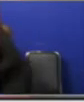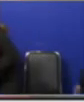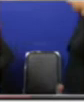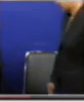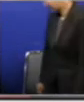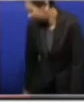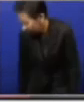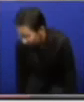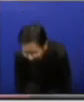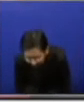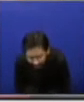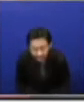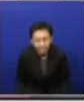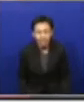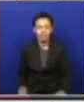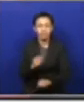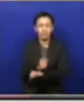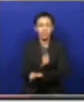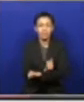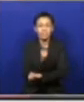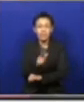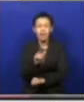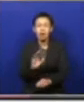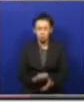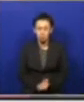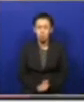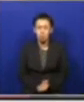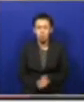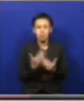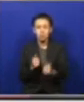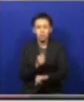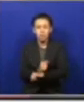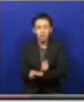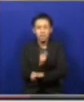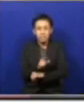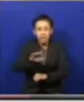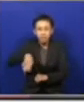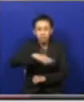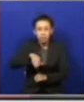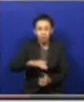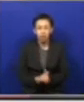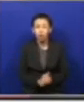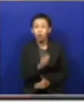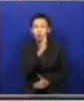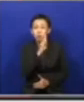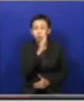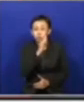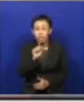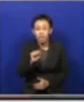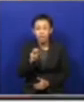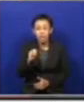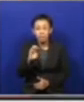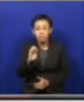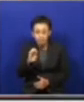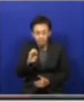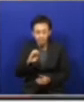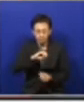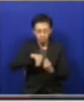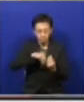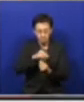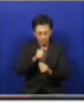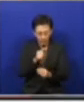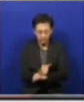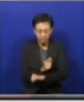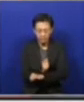คะเทียบเท่ากับ 85% ของการจ้างงานทั้งหมดถ้าท่านจับ SME ให้ได้มากที่สุดการจ้างงานมันจะกระตุ้น